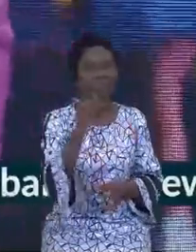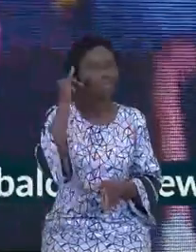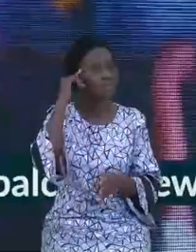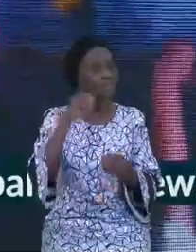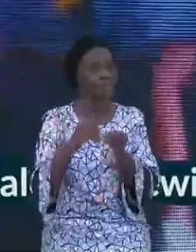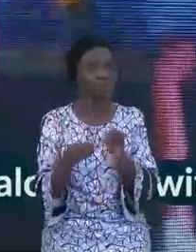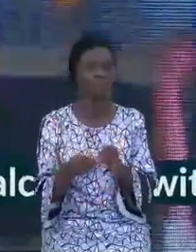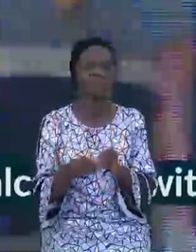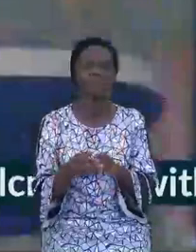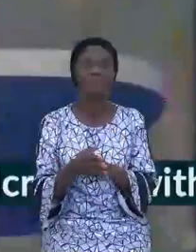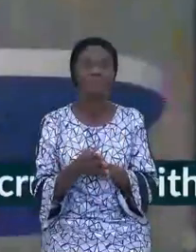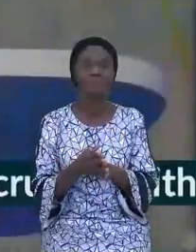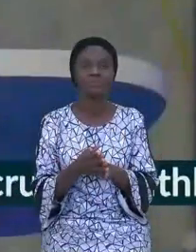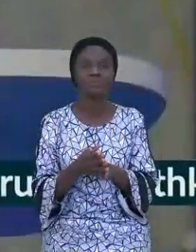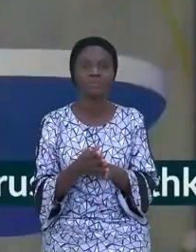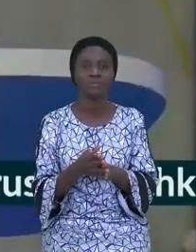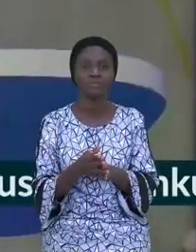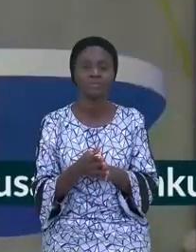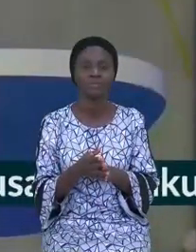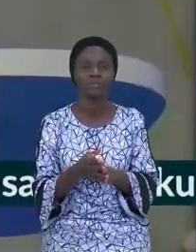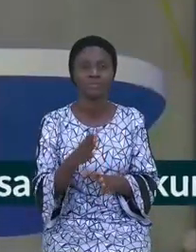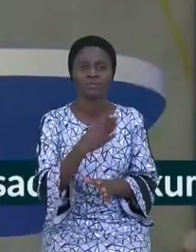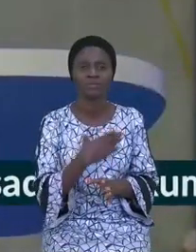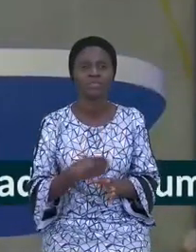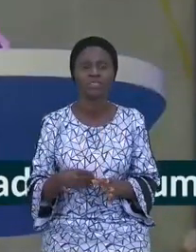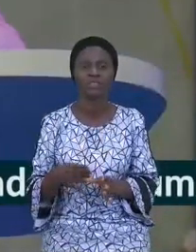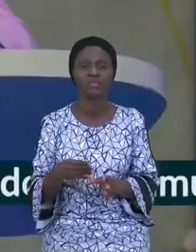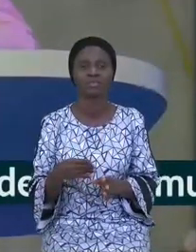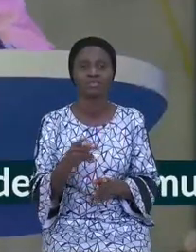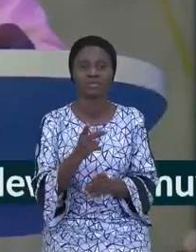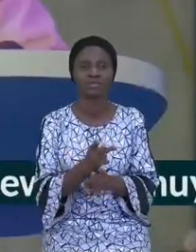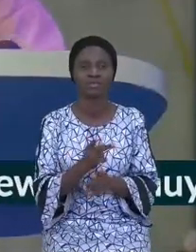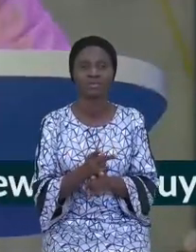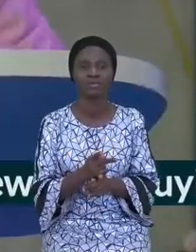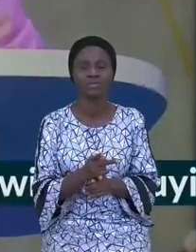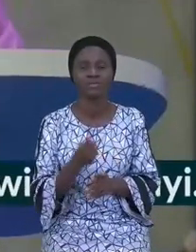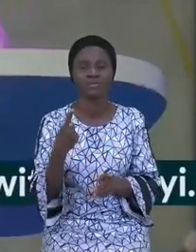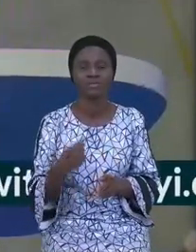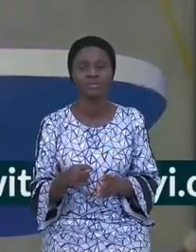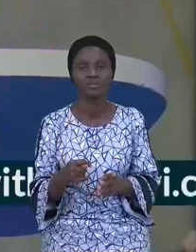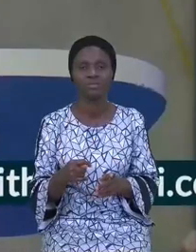Avec leur numéro de téléphone correct et donner tous les détails.